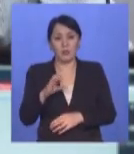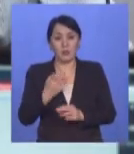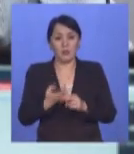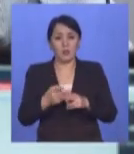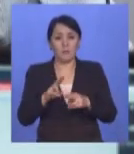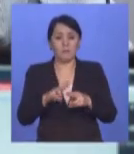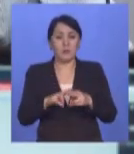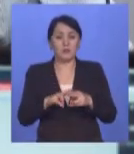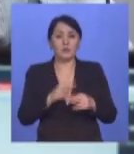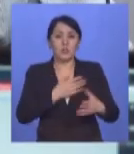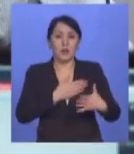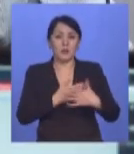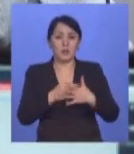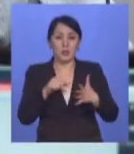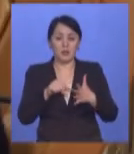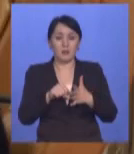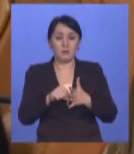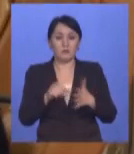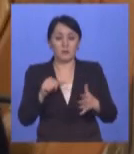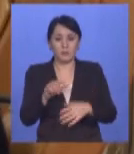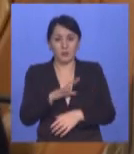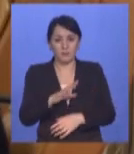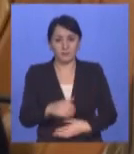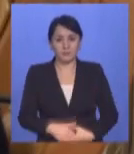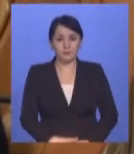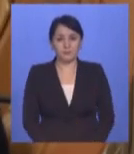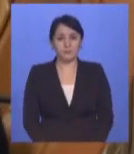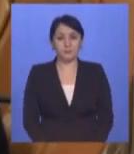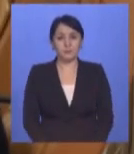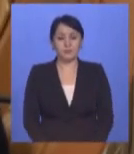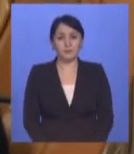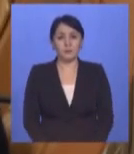мен магистранттары белсене қатысты. Алмагүл Тастанова, Әділ Нұржанов, жаңалықтар қызметі.